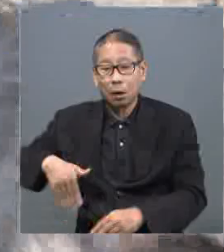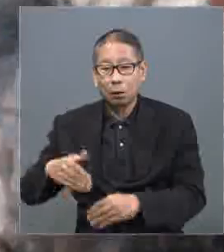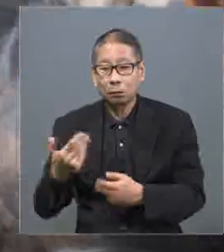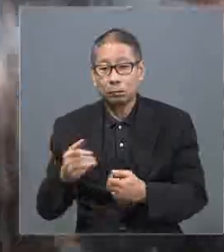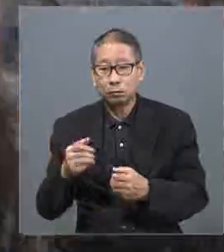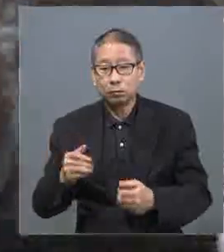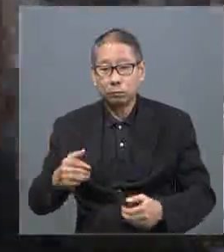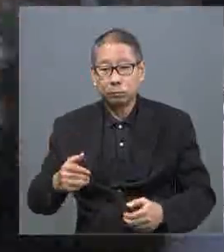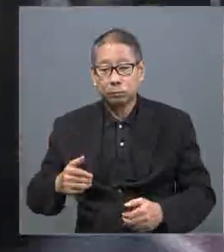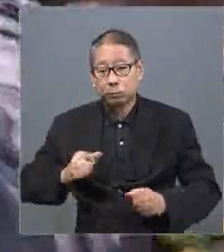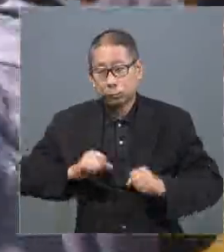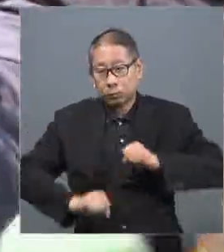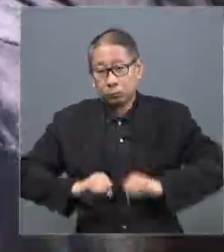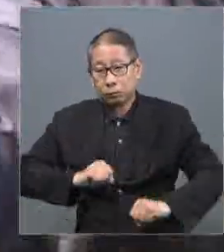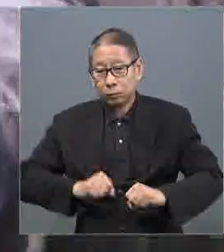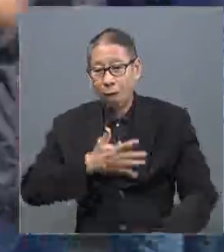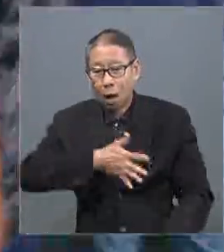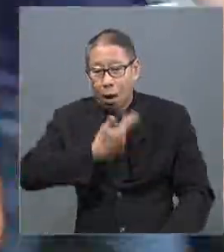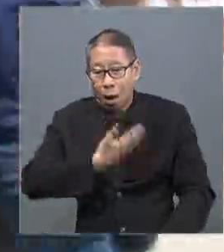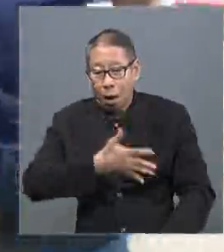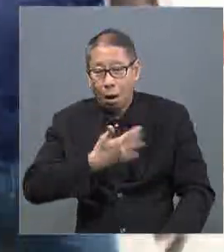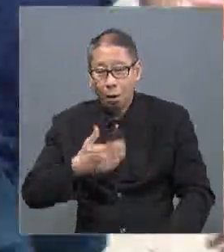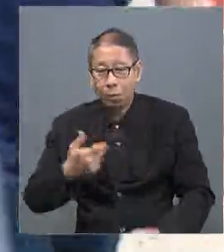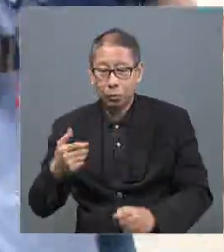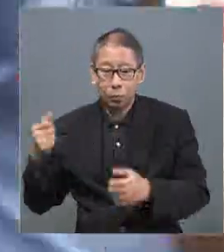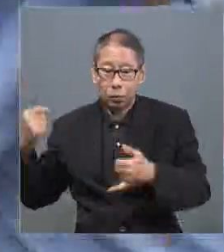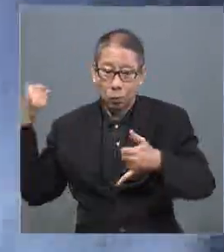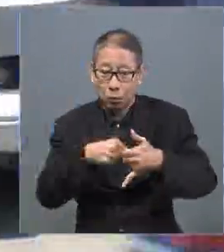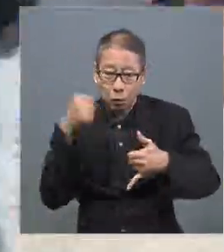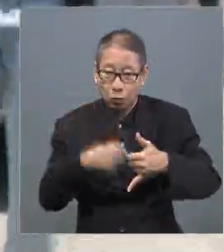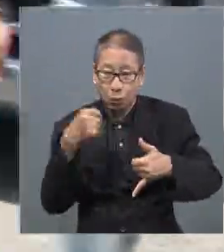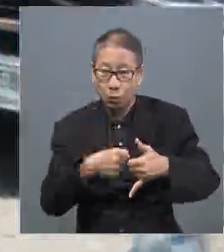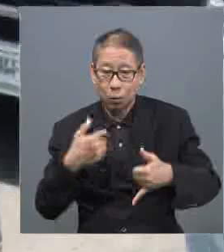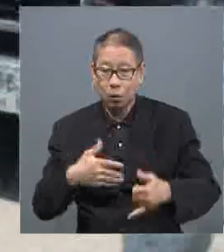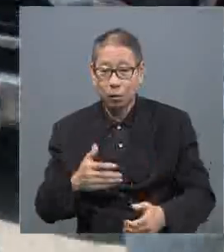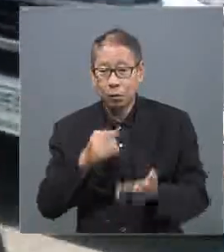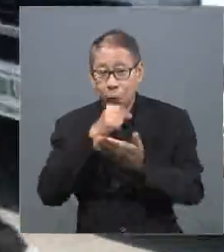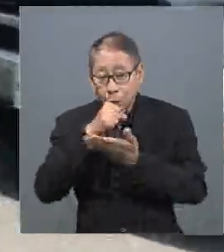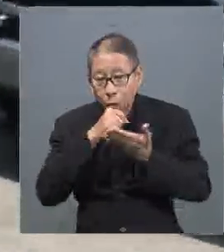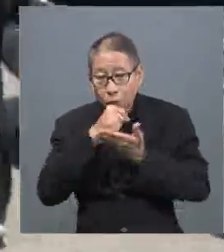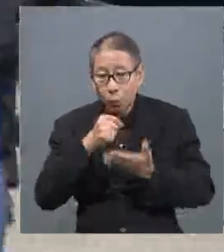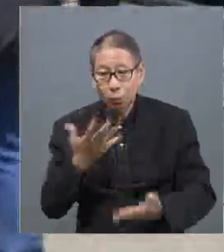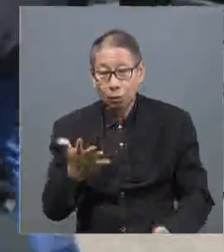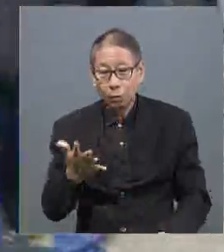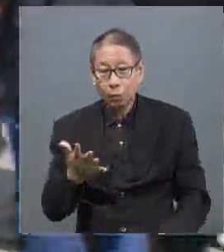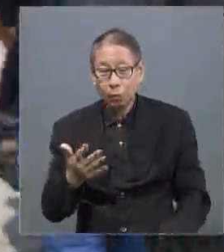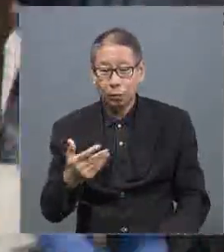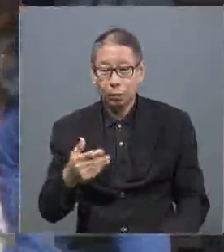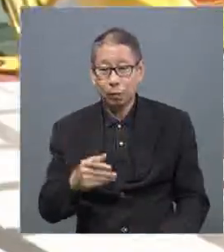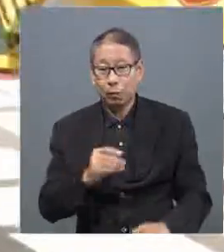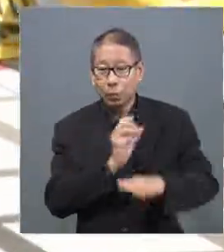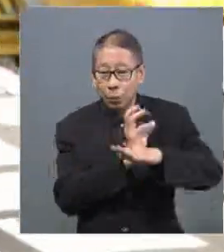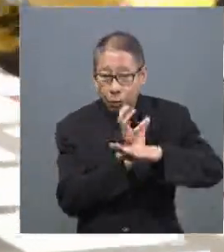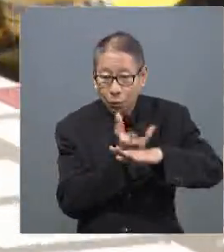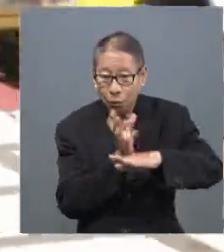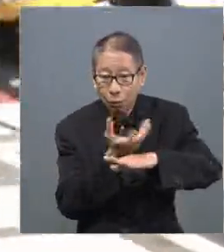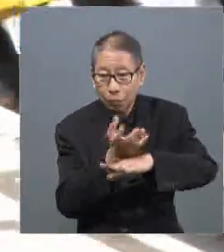ขึ้นแล้วก็มีการปฏิเสธด้วยนะว่าตัวเขาเองและเพื่อนเนี่ยไม่ได้มีการใช้ยาเสพติดครับด้านนายพิเชษฐอาสาสมัครกู้ภัยที่ถูกทำ